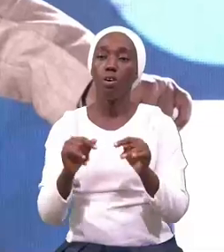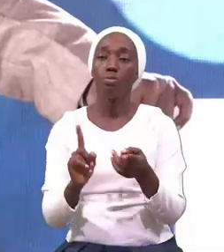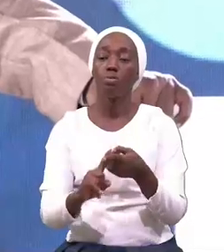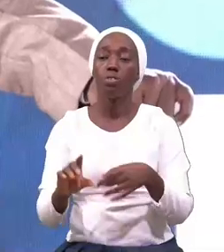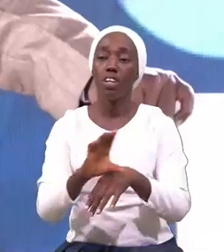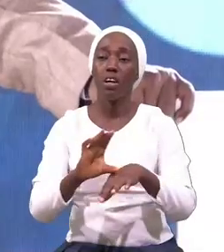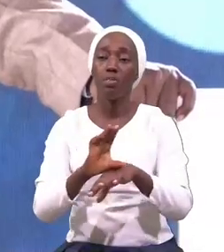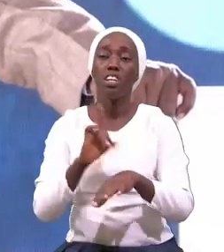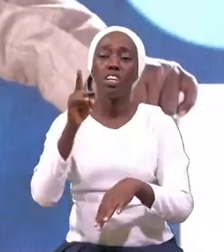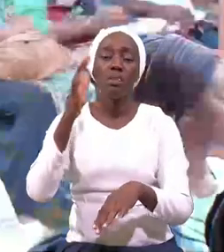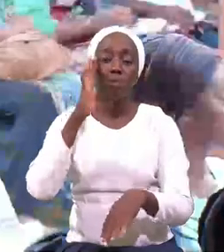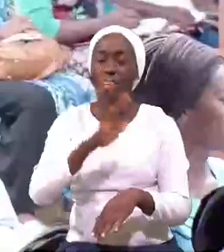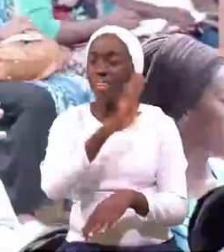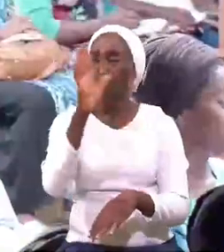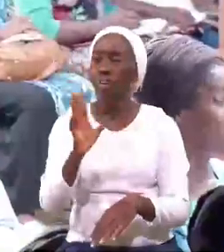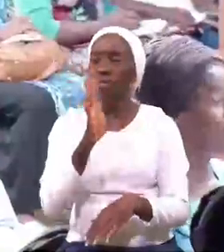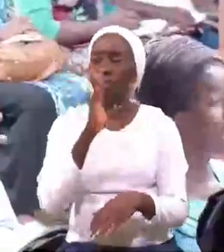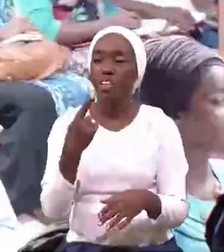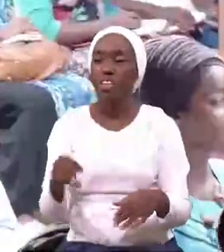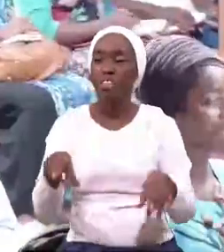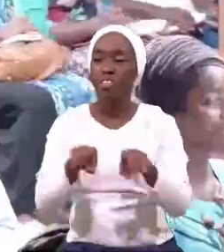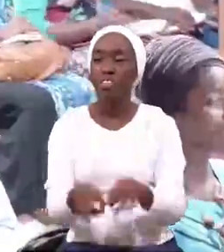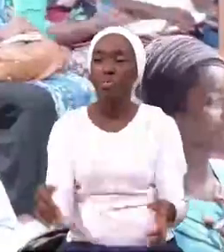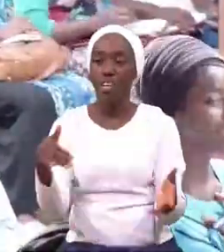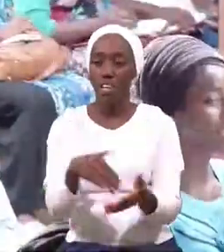je ne serai plus jamais le même.